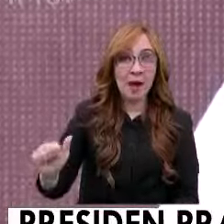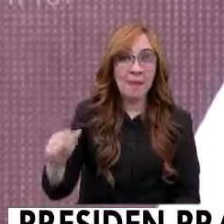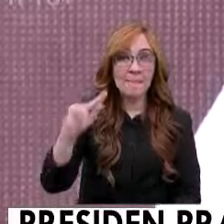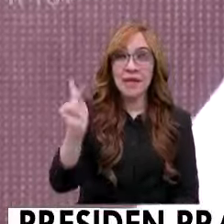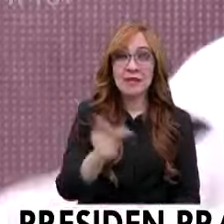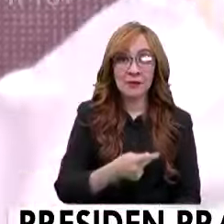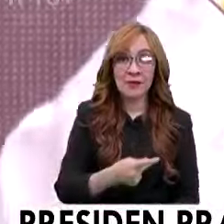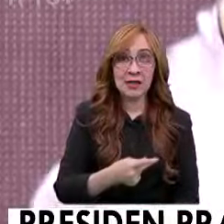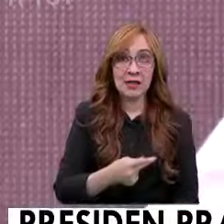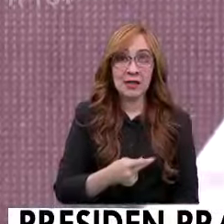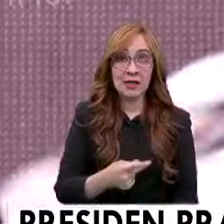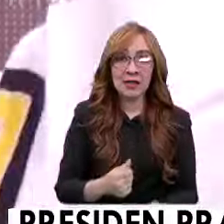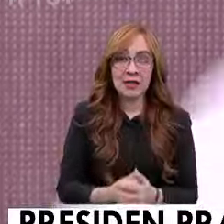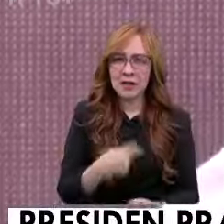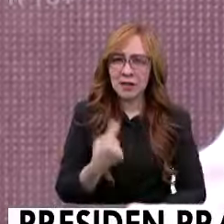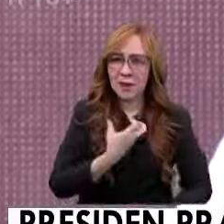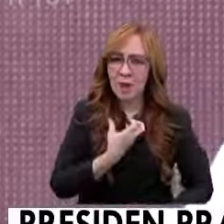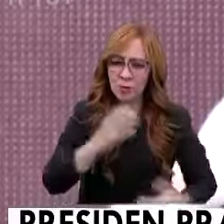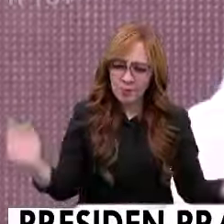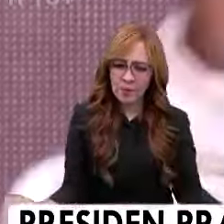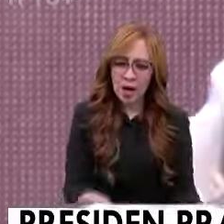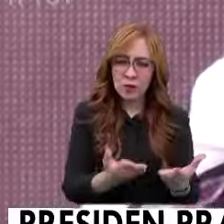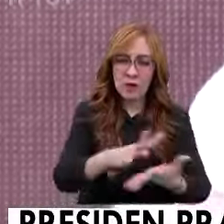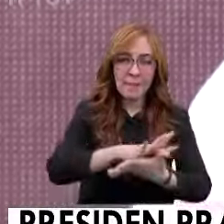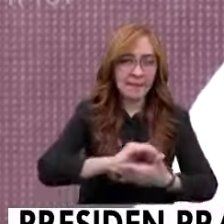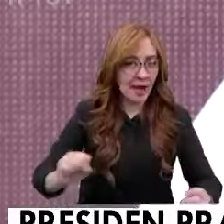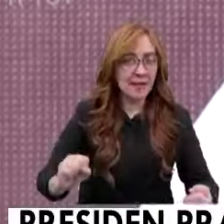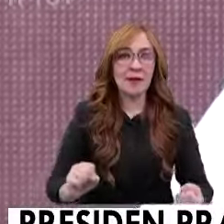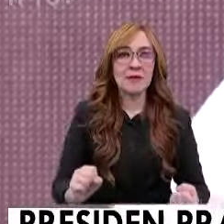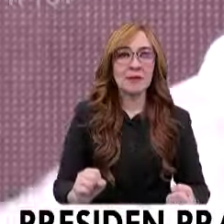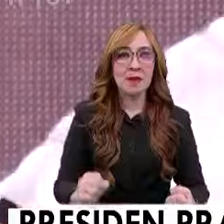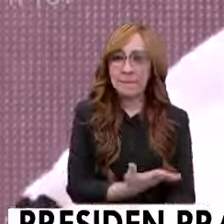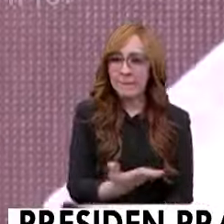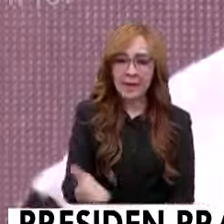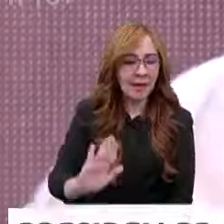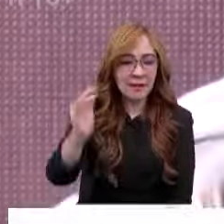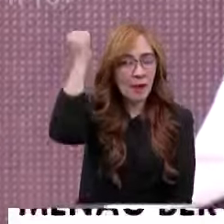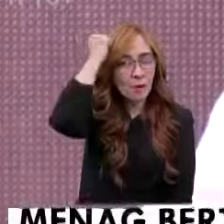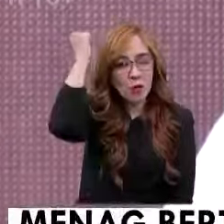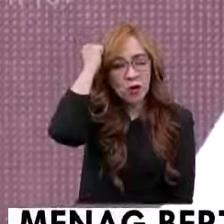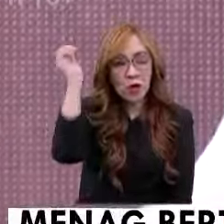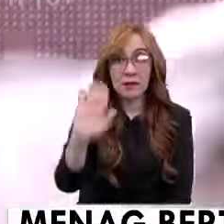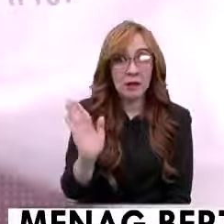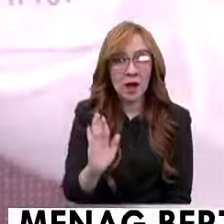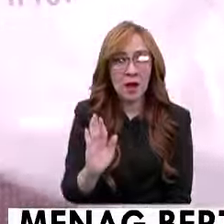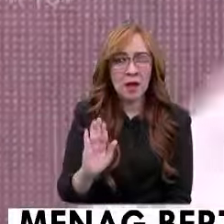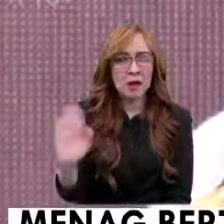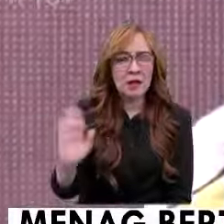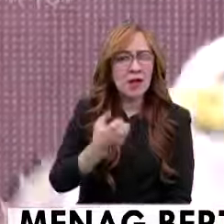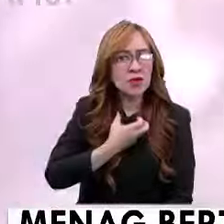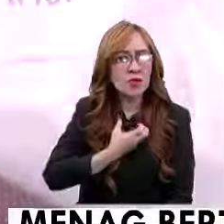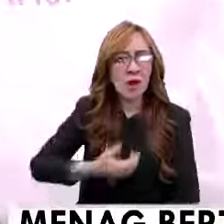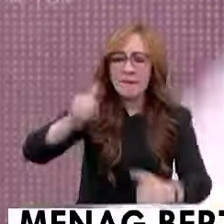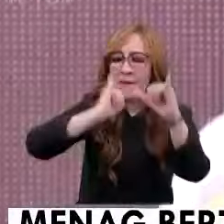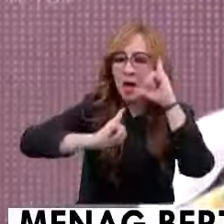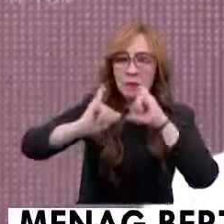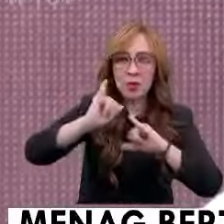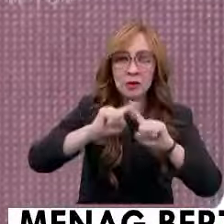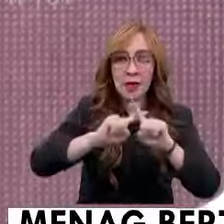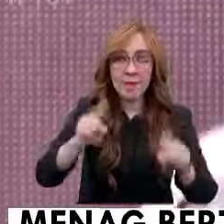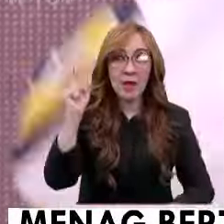itu kita akan bangun dan perantas mereka bukan bodo mereka bukan tukang mabuk tapi ada regulasi ada